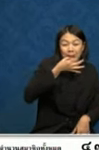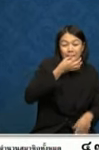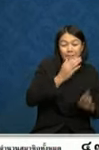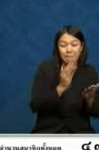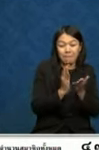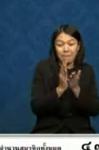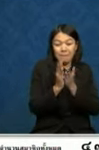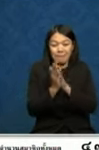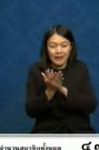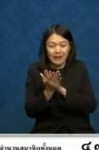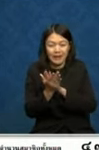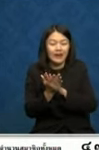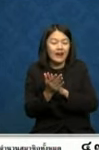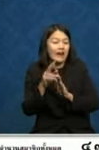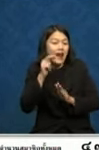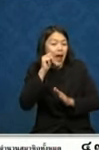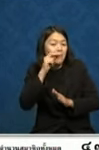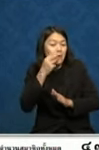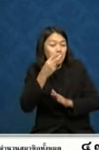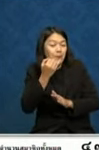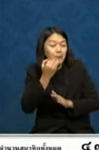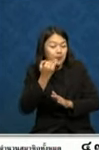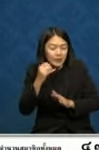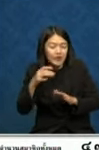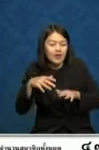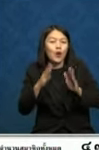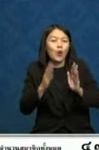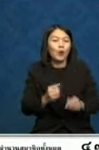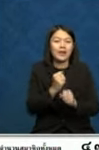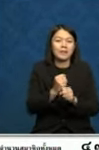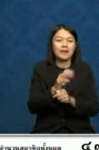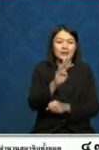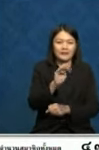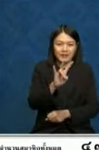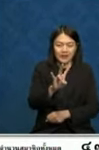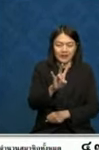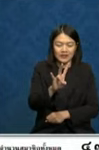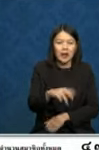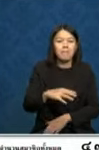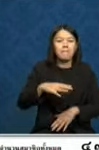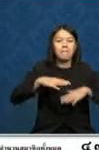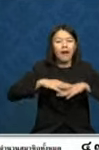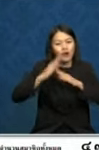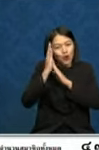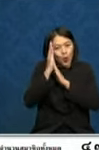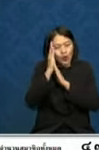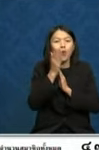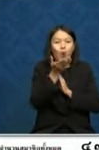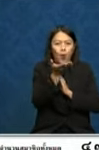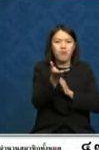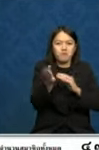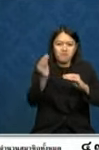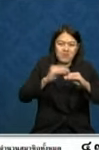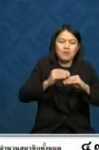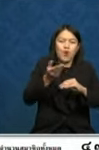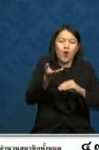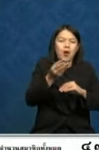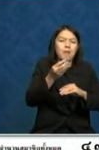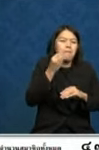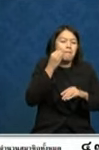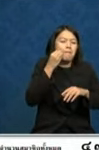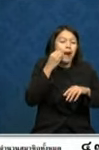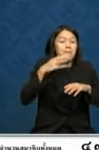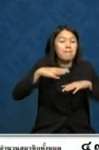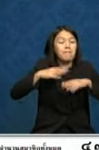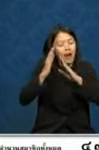ละทั้งที่มีคนทำงาน47คนบ้านพักก็ยังไม่พอครับปีนี้ก็ขอเพิ่มอีกขอบ้านพัก